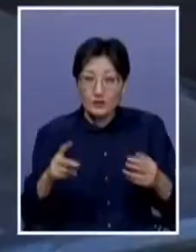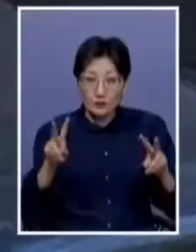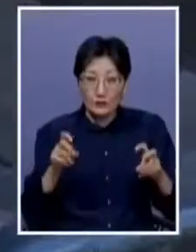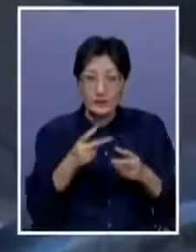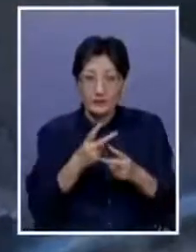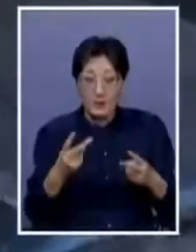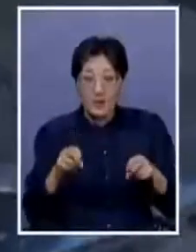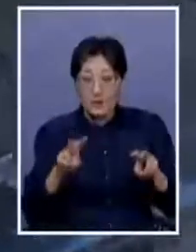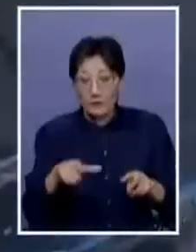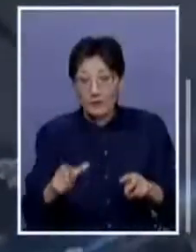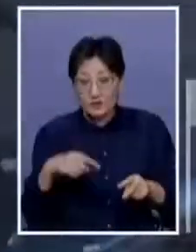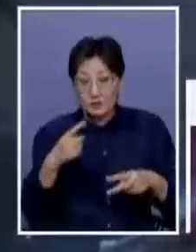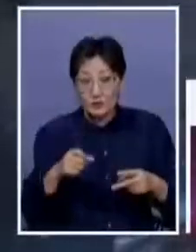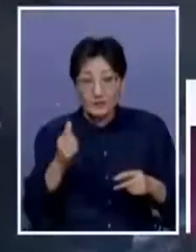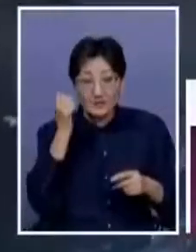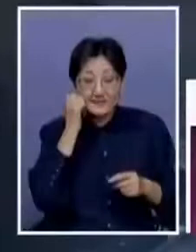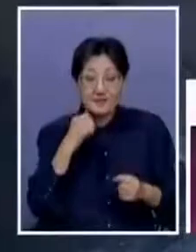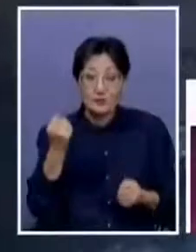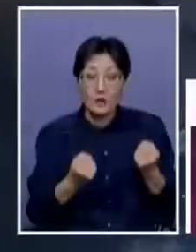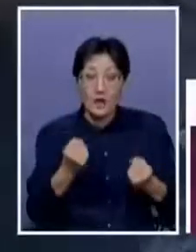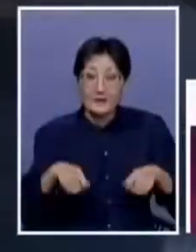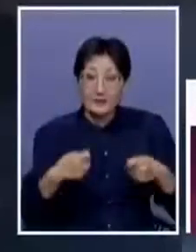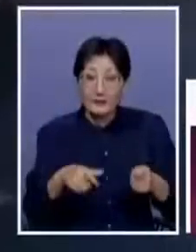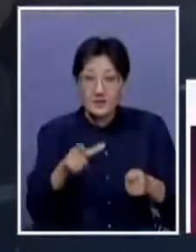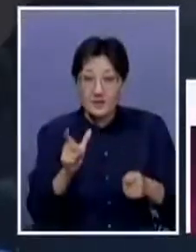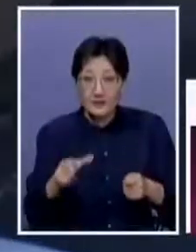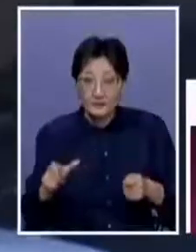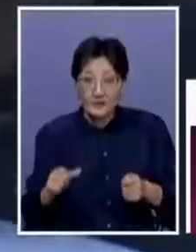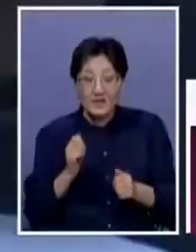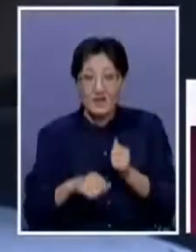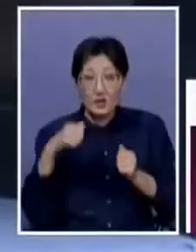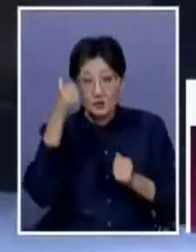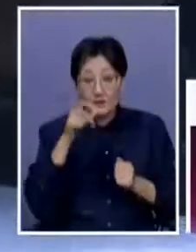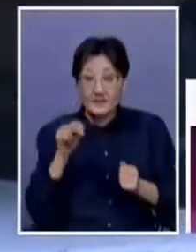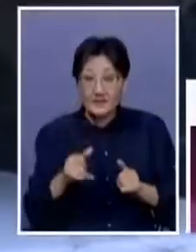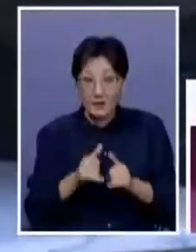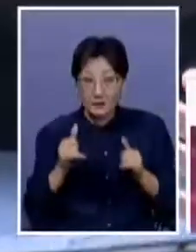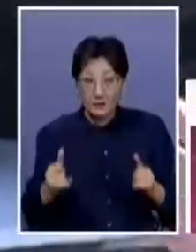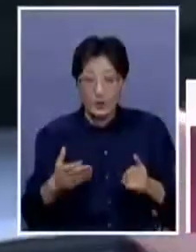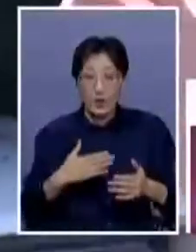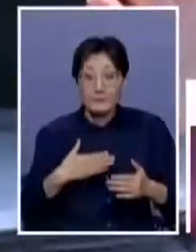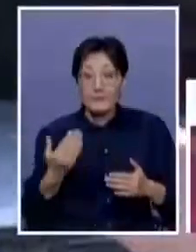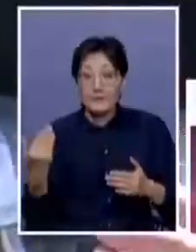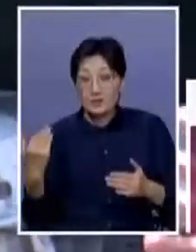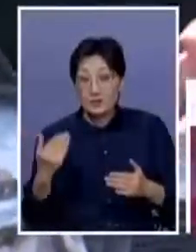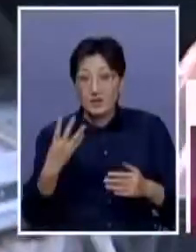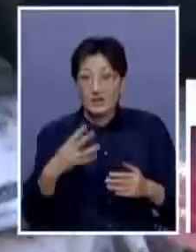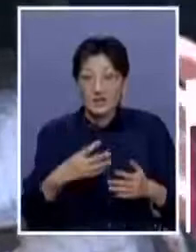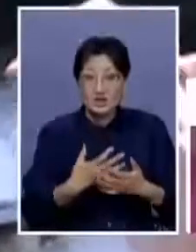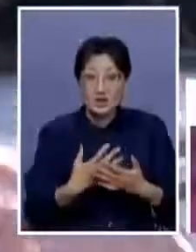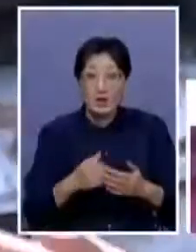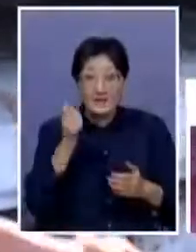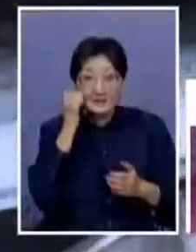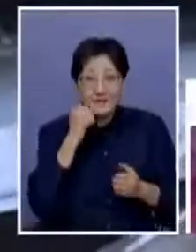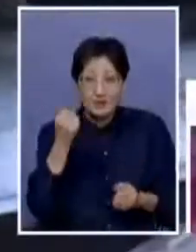болады. Мамандардың айтуынша жарамсыз көліктерді тапсырушылардың саны жыл санап артып келеді. Мәселен, менің артымда 40 шақты